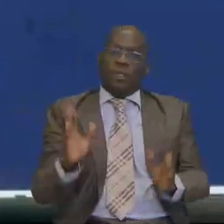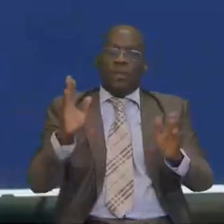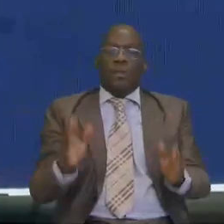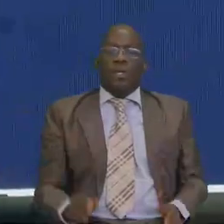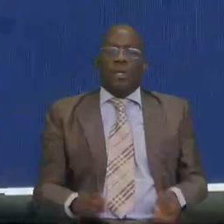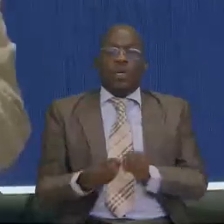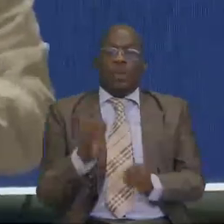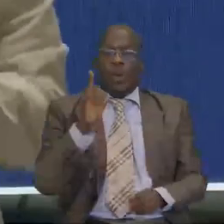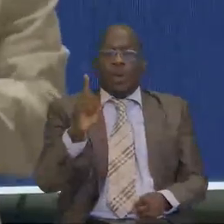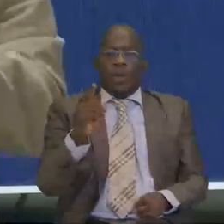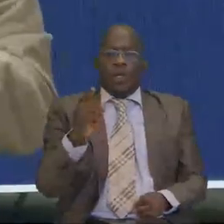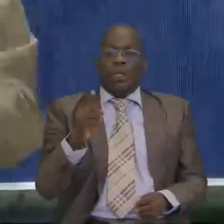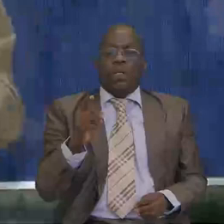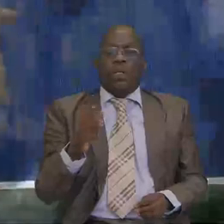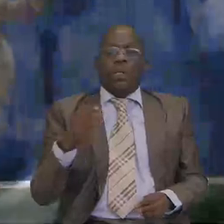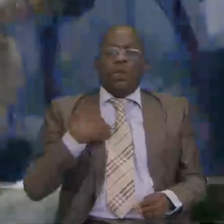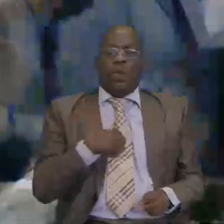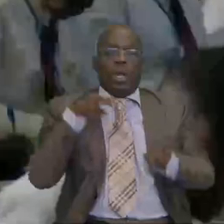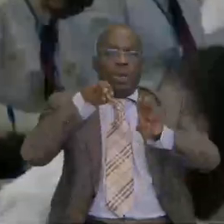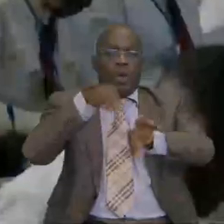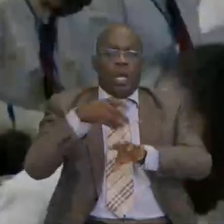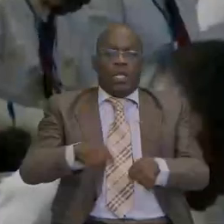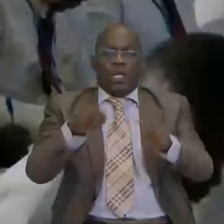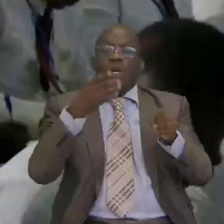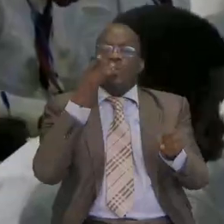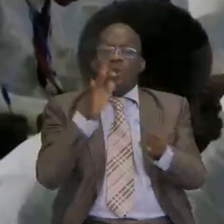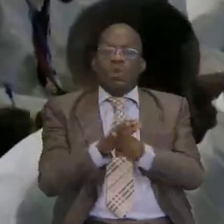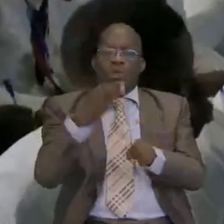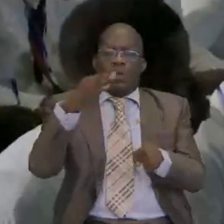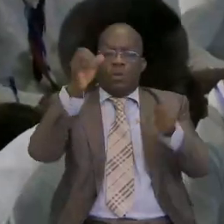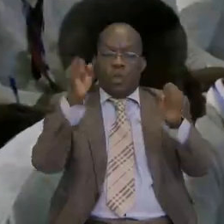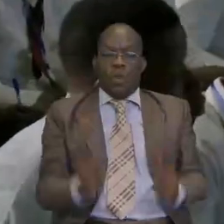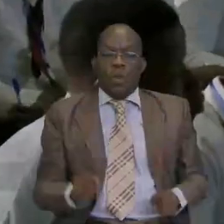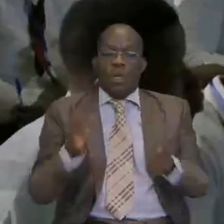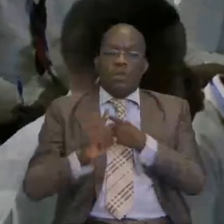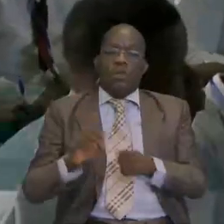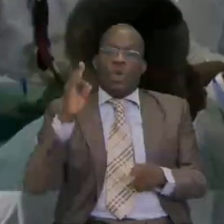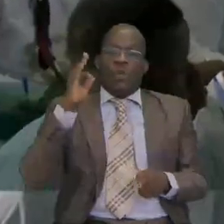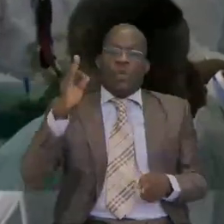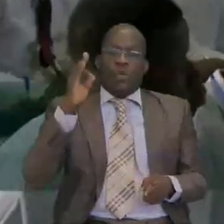Premier point, la promesse de la puissance pour évangéliser.